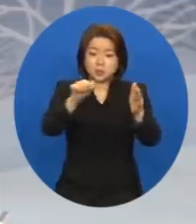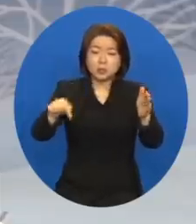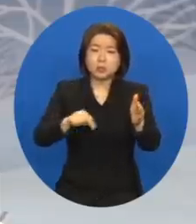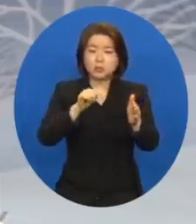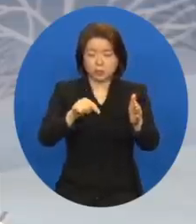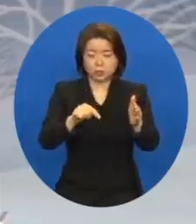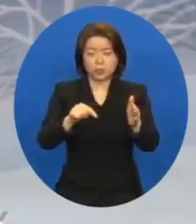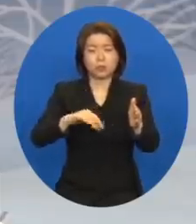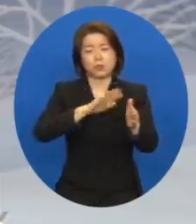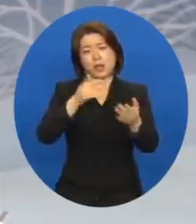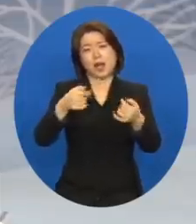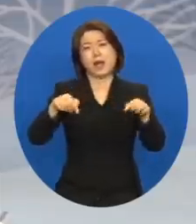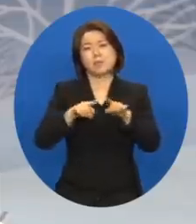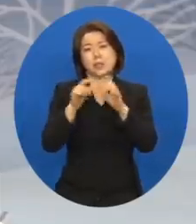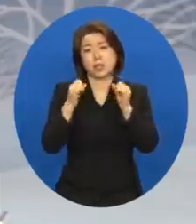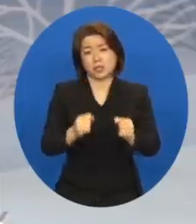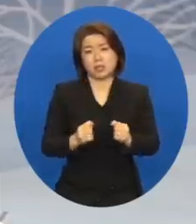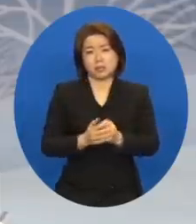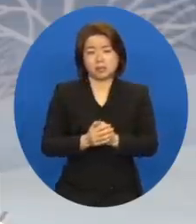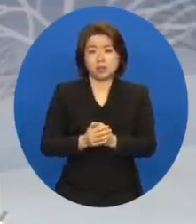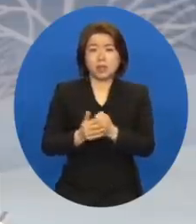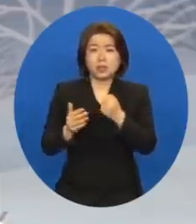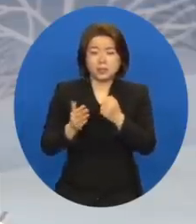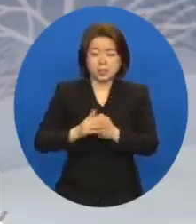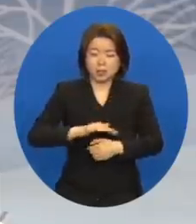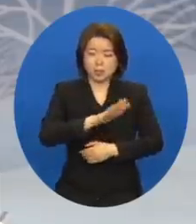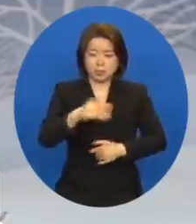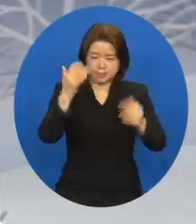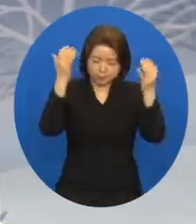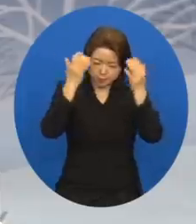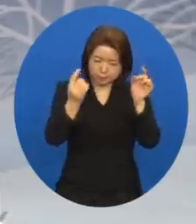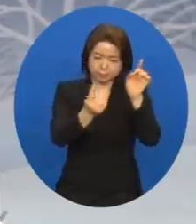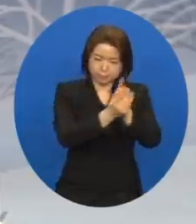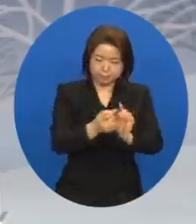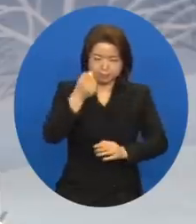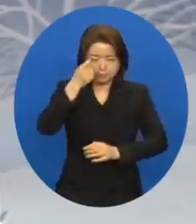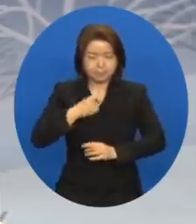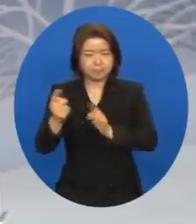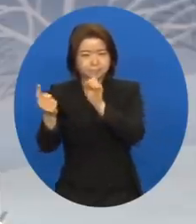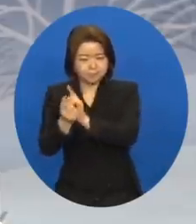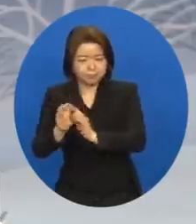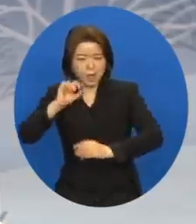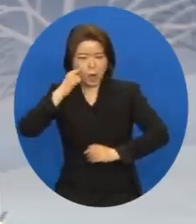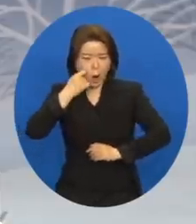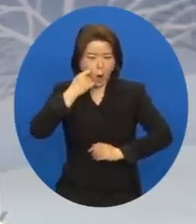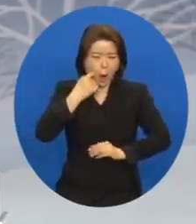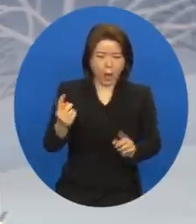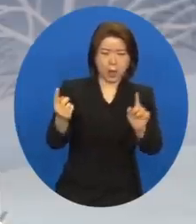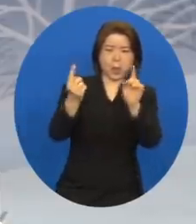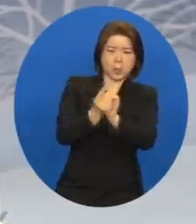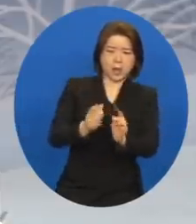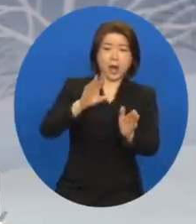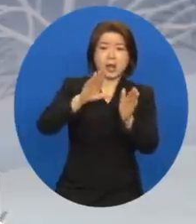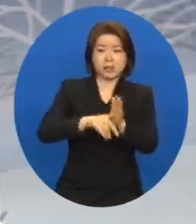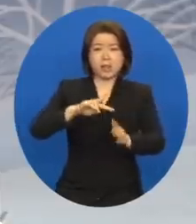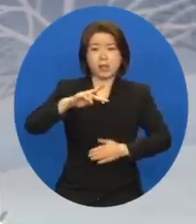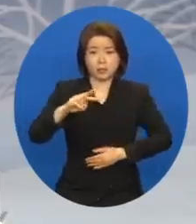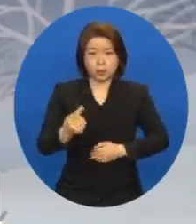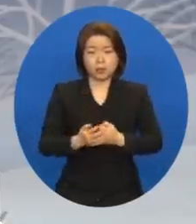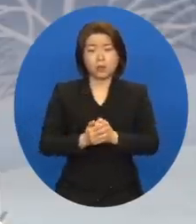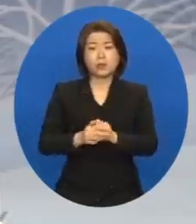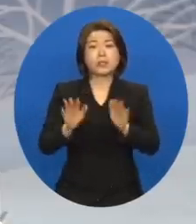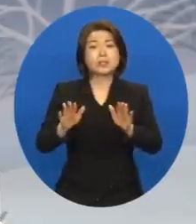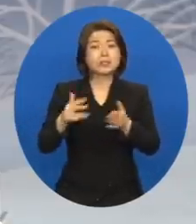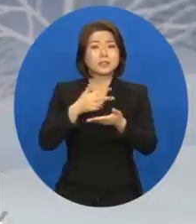같이 계십니다. 그러므로 우리는 고난을 당하거나 슬픔을 당하거나 어려운 일을 당하는 순간에도 이제는